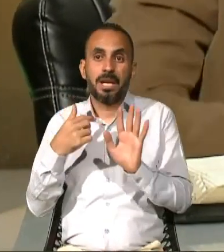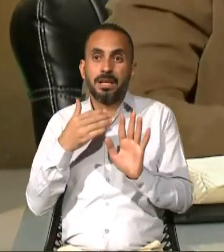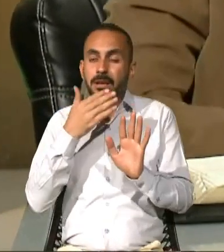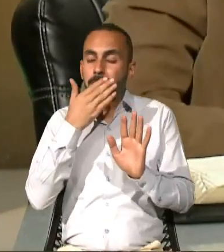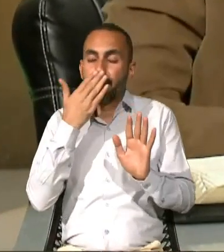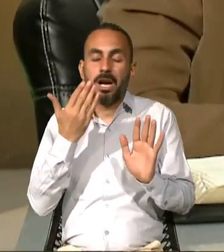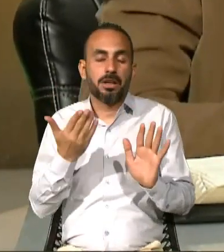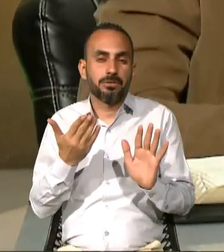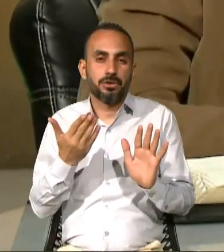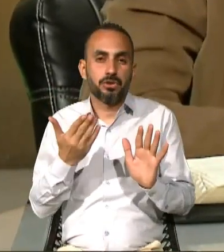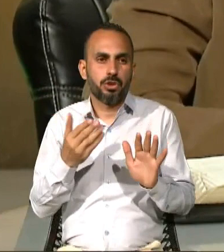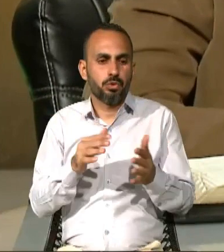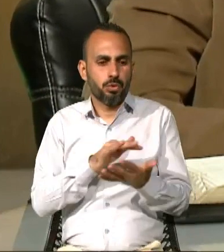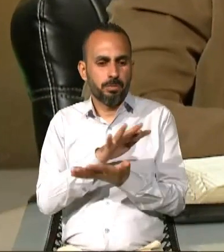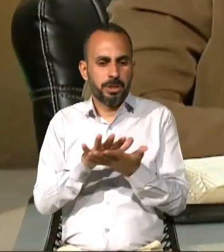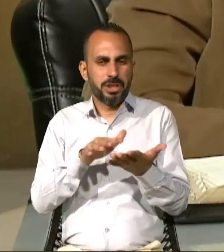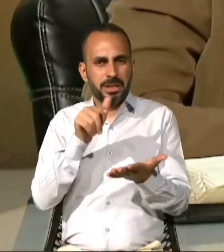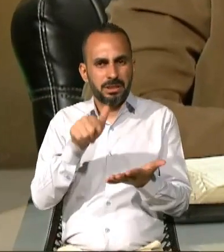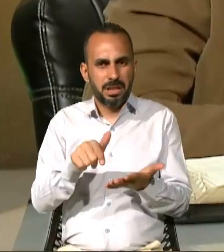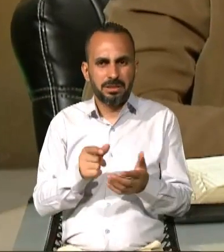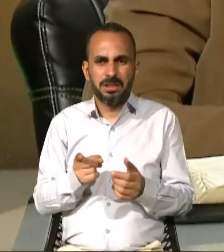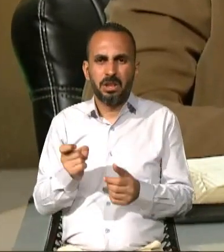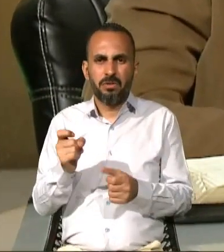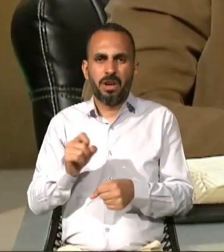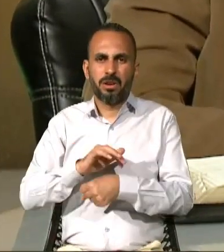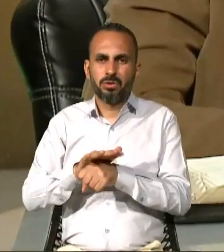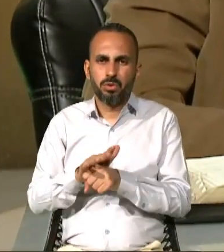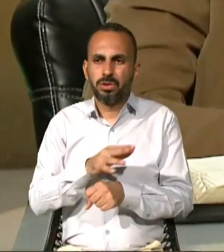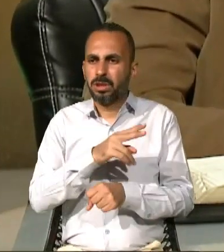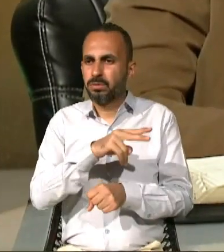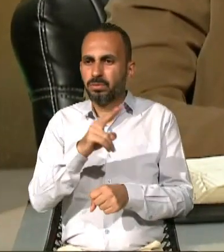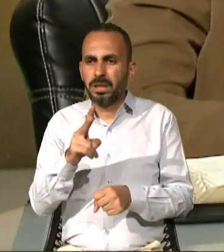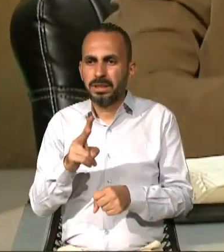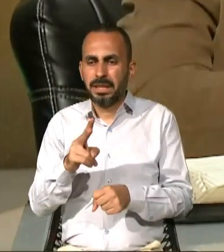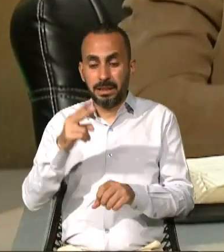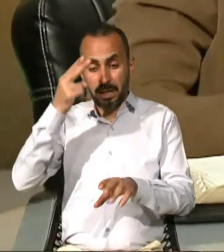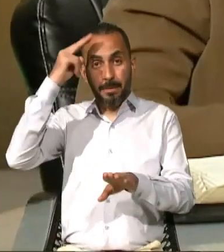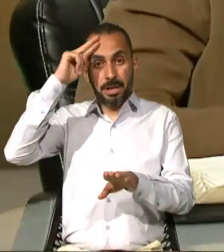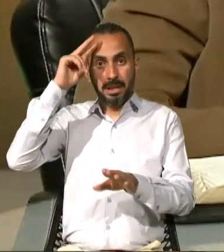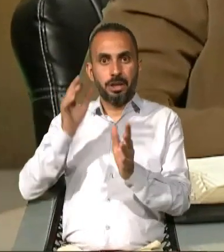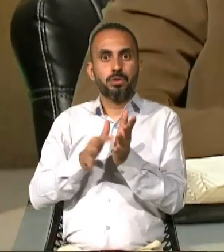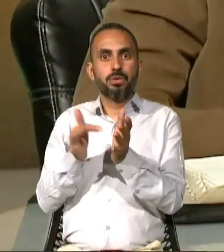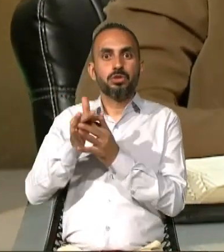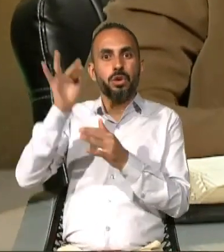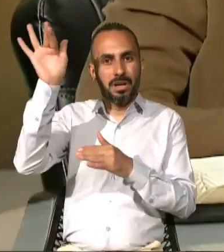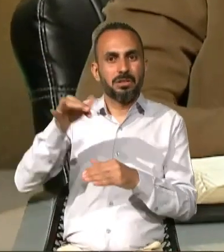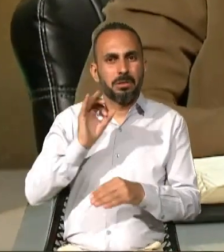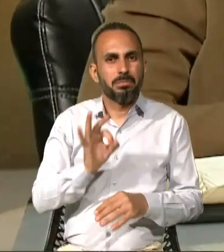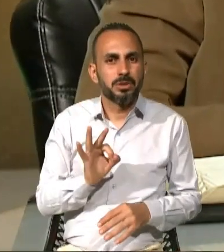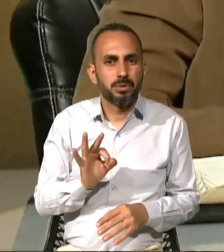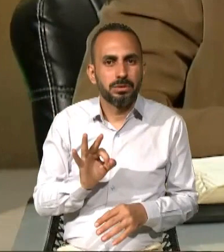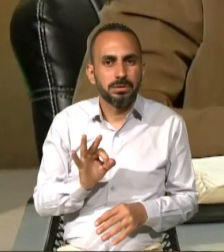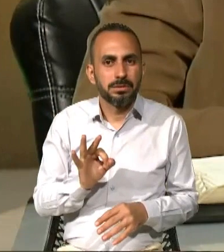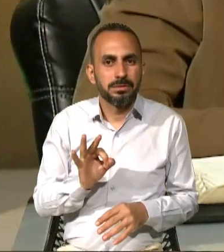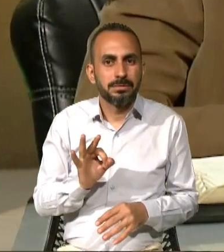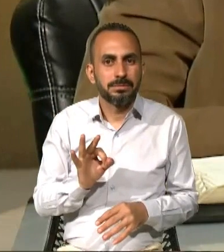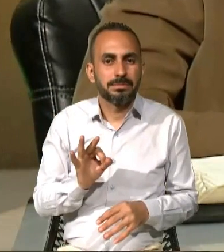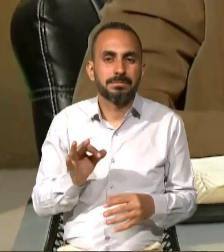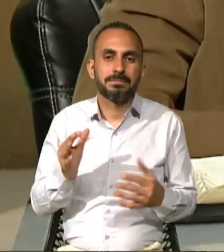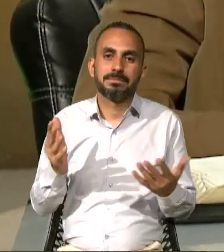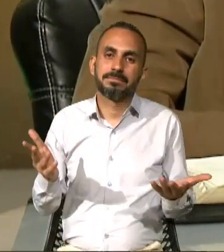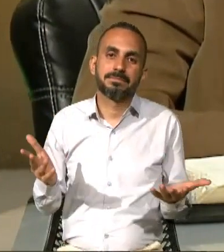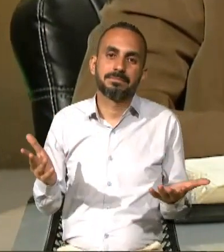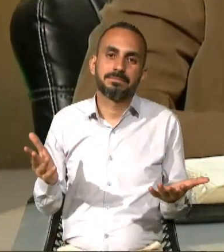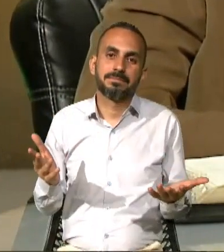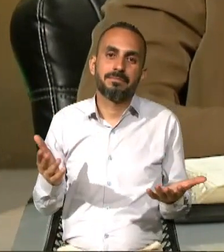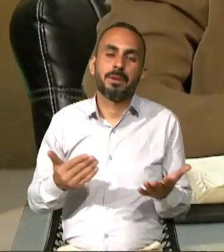حتى التاريخ بيعلمنا لما جات الحرب العالمية الثانية ومات تقريبا ما يقارب 62 مليون فرد كانوا بيقولوا